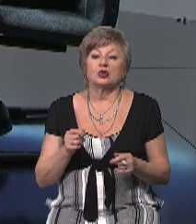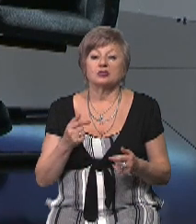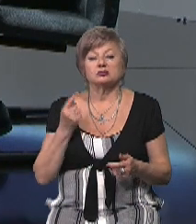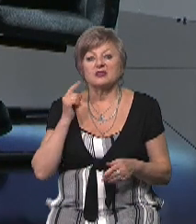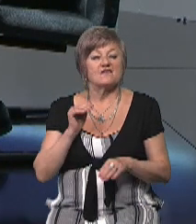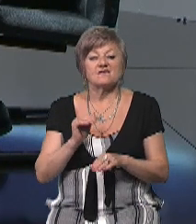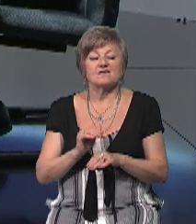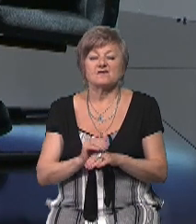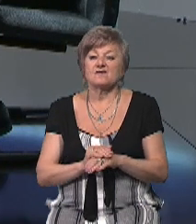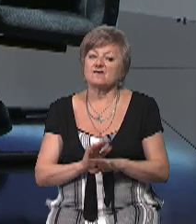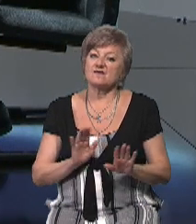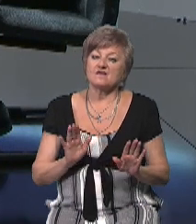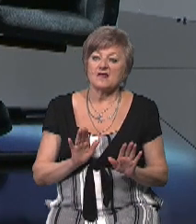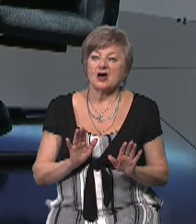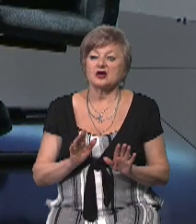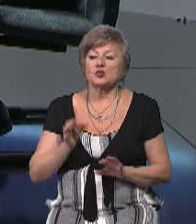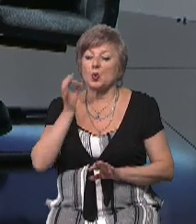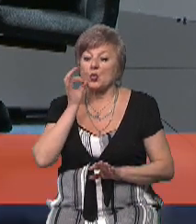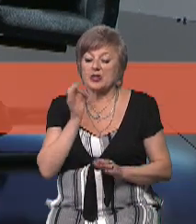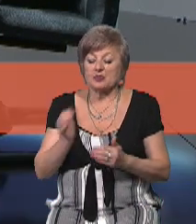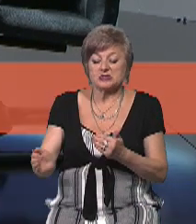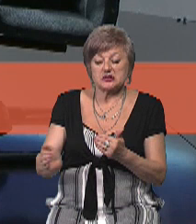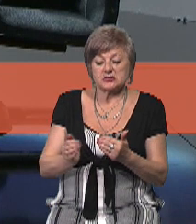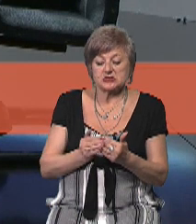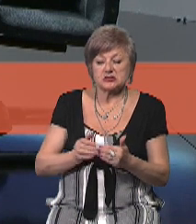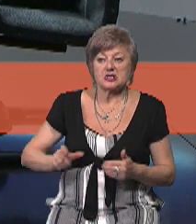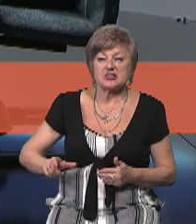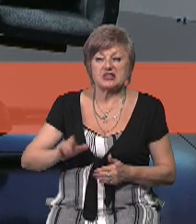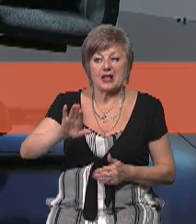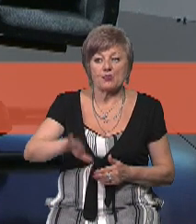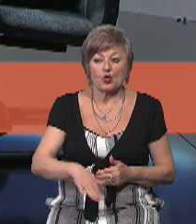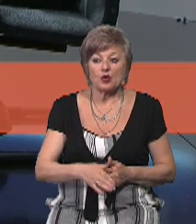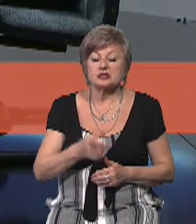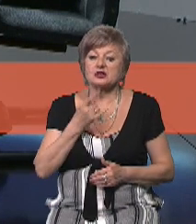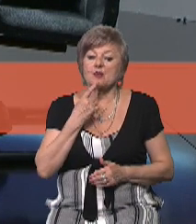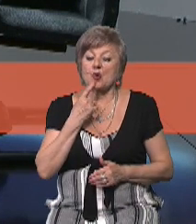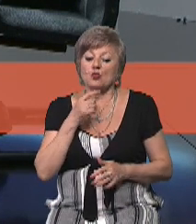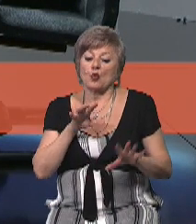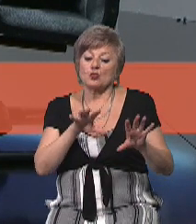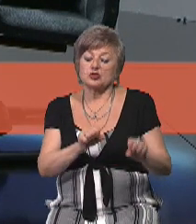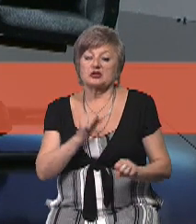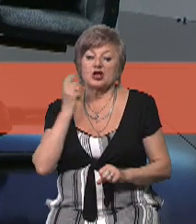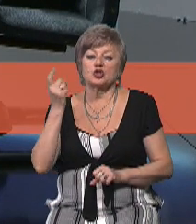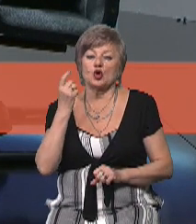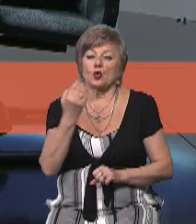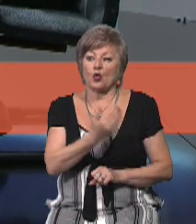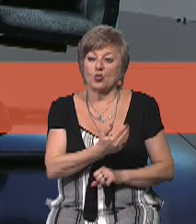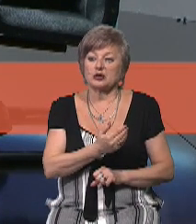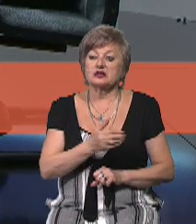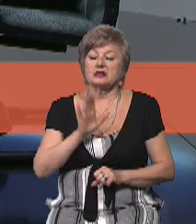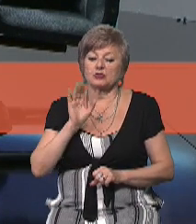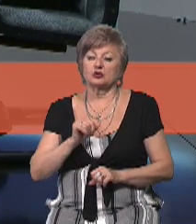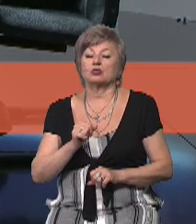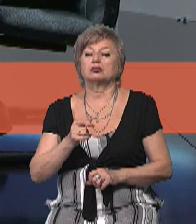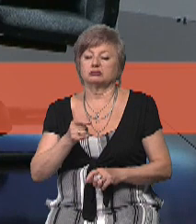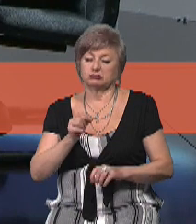той факт, що німці після того, як підійшли до Дніпрогесу, після оцих декількох спроб зайняття Хортиця відбулося, потім Хортицю відбили,